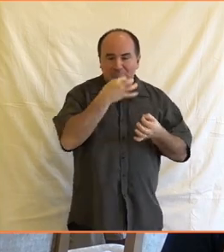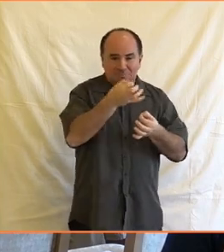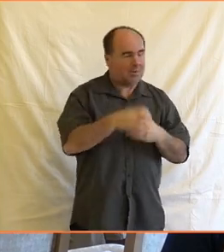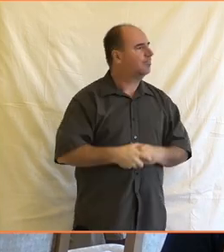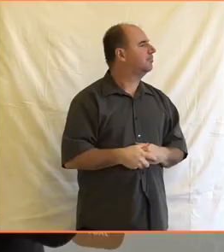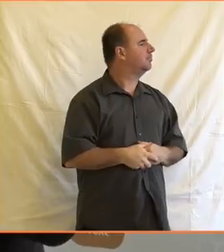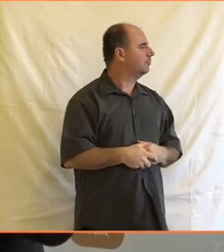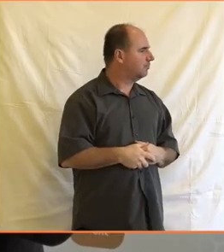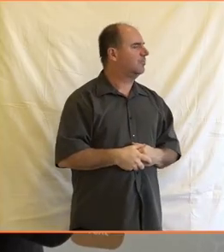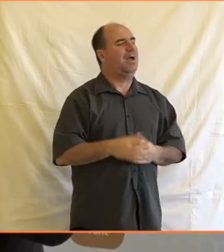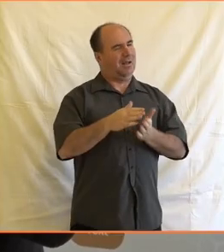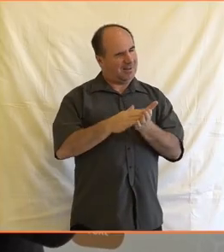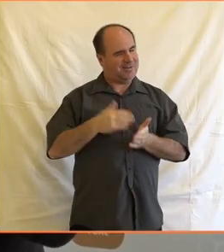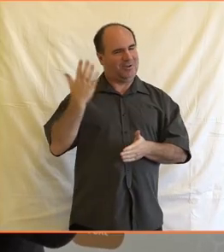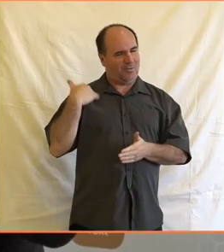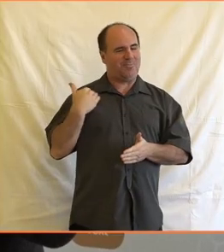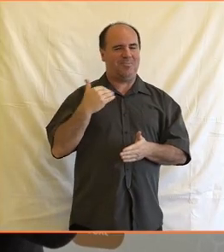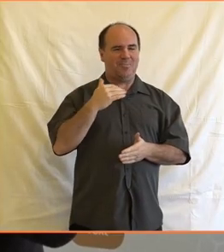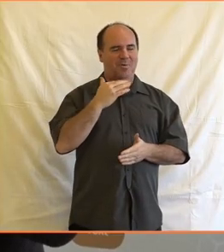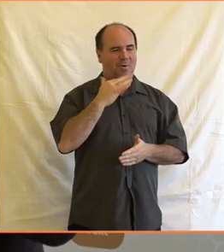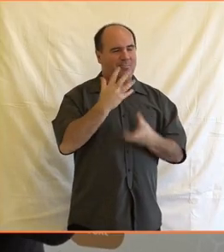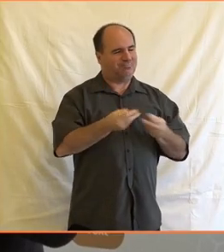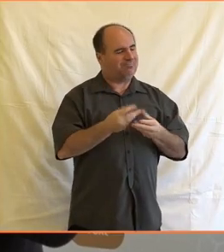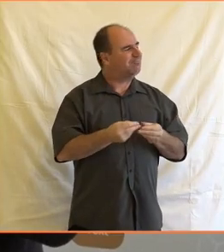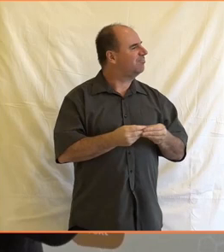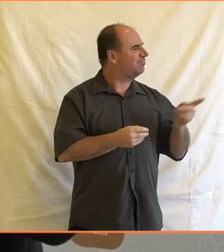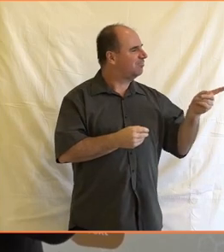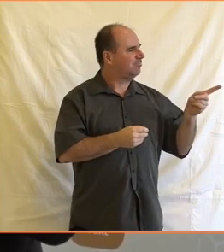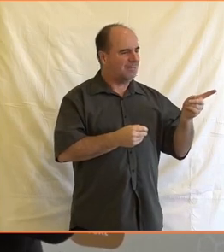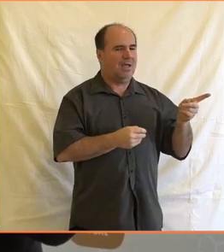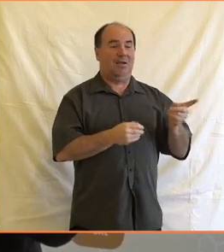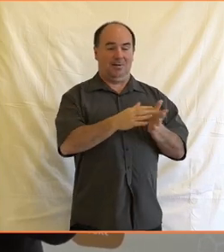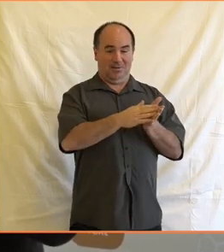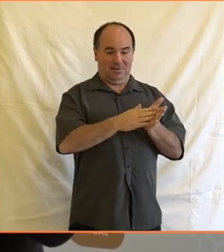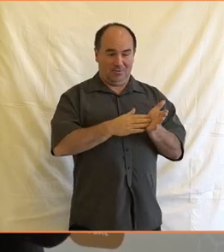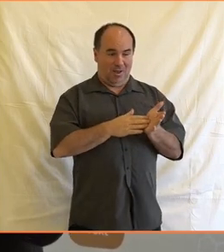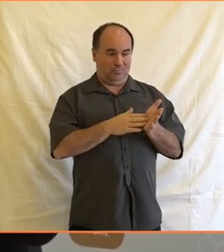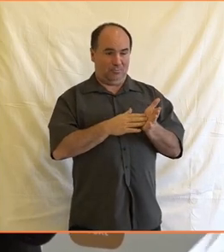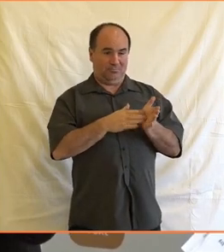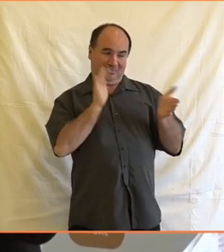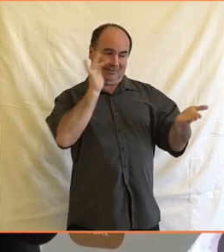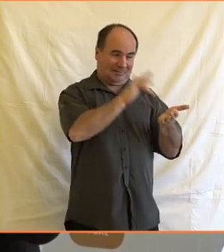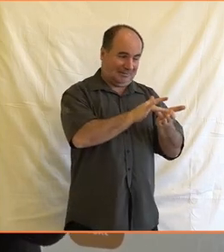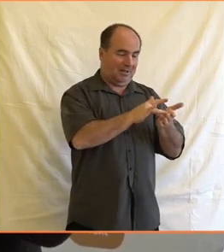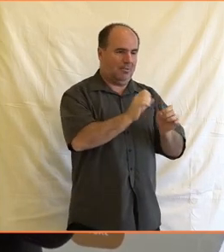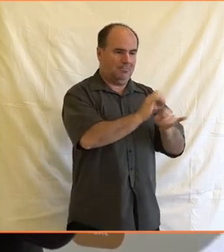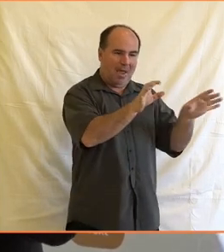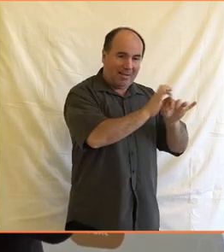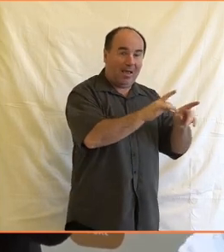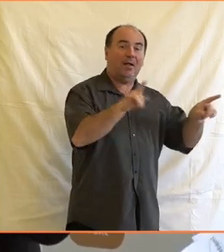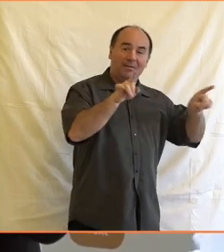Jak už jsem říkal na začátku, my jsme se kromě fungování médií zaměřovali i na vztah vlastně médií a